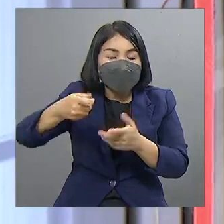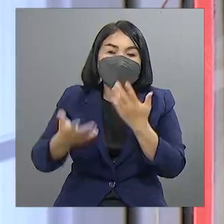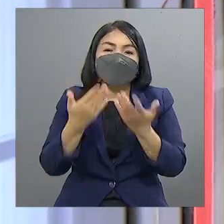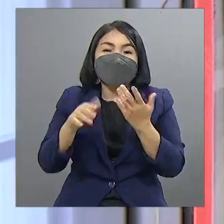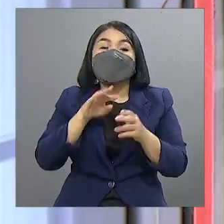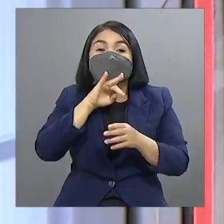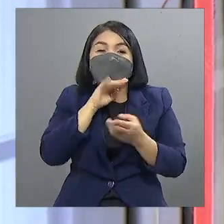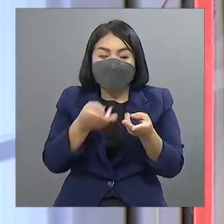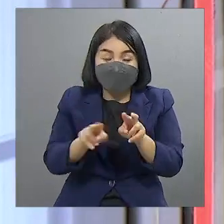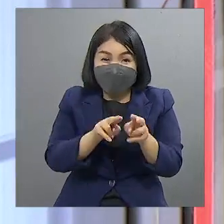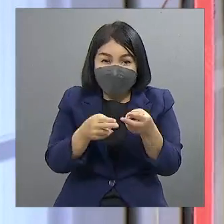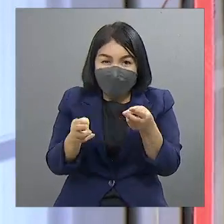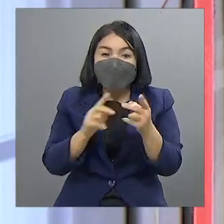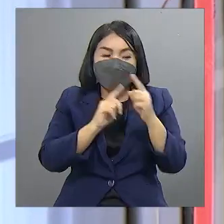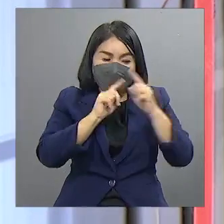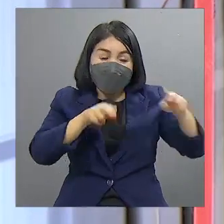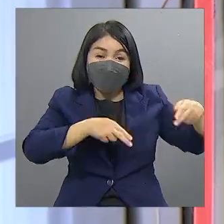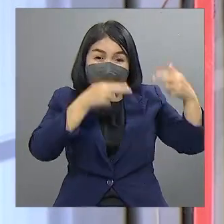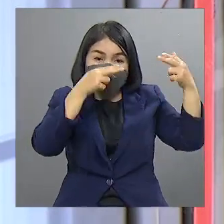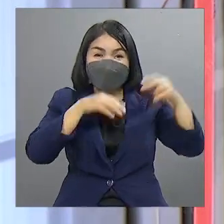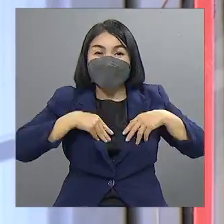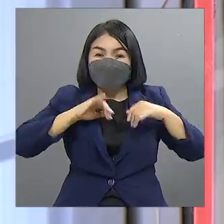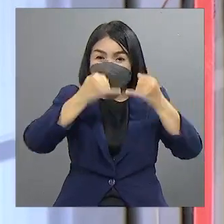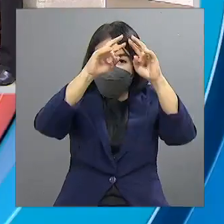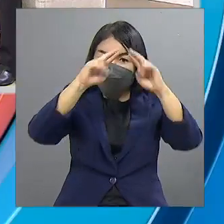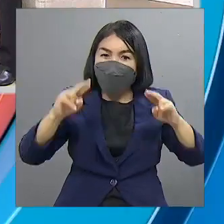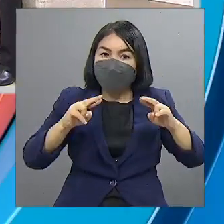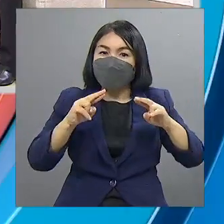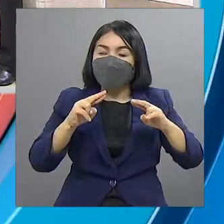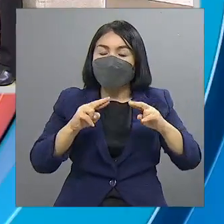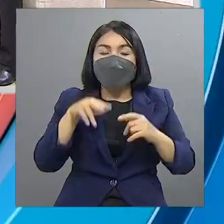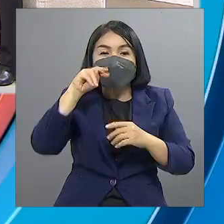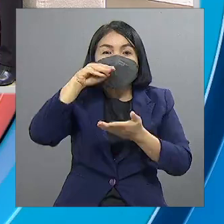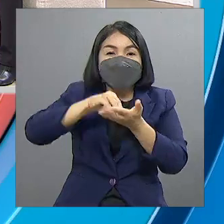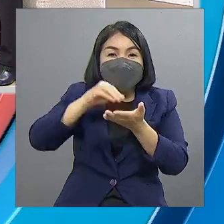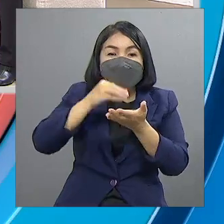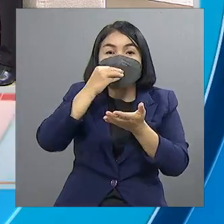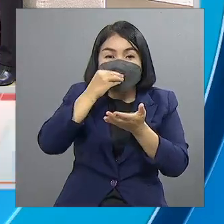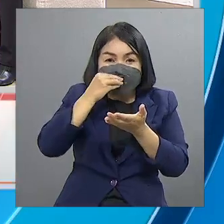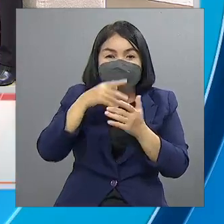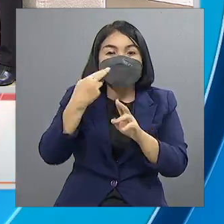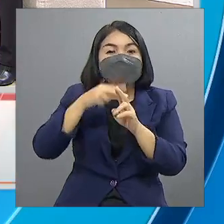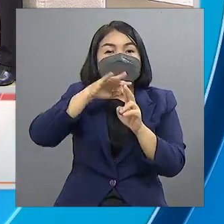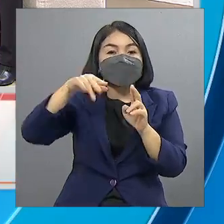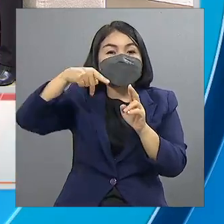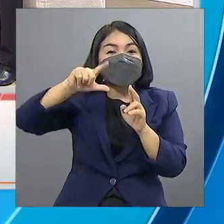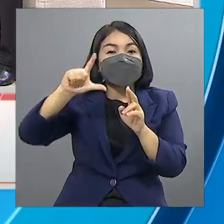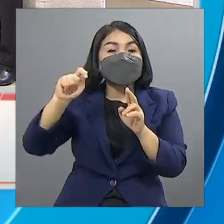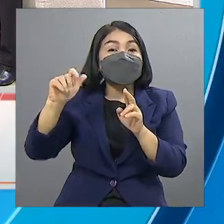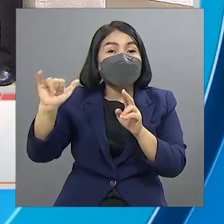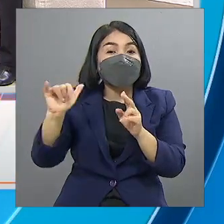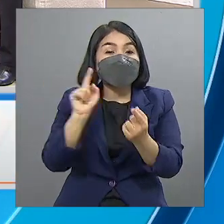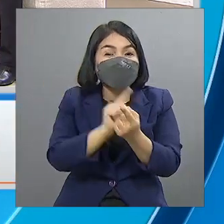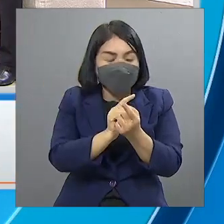นี้ครับกับเจ้าของร้านเต็ง1น้ำจิ้มซุกี้หมูกระทะคุณกมลวรรณผู้มาดันหรือคุณพลอยครับคุณพลอยสวัสดีครับ สวัสด ี คร ับ สวัส